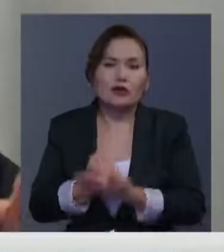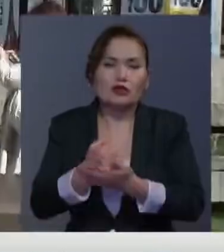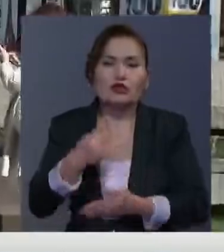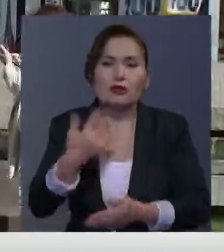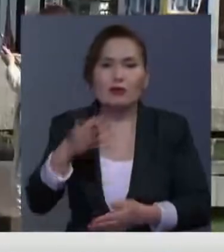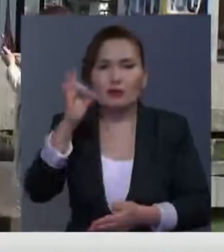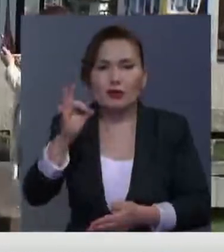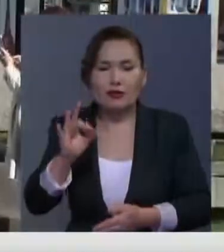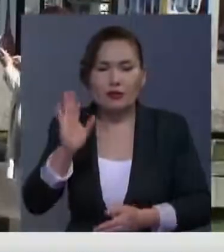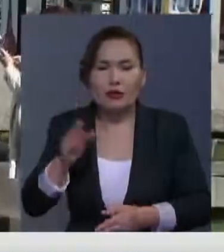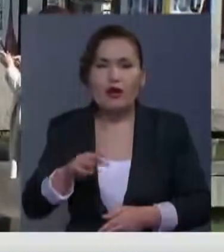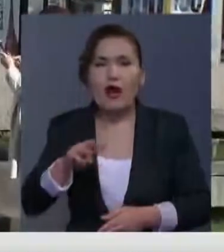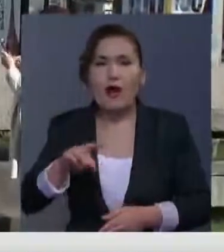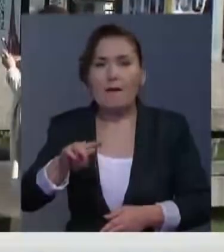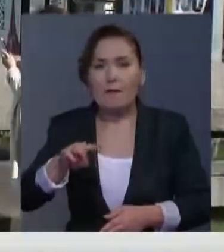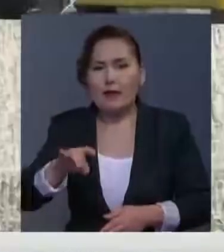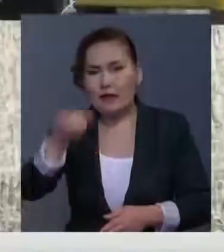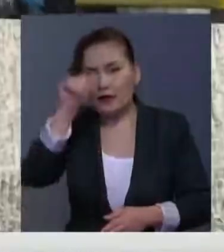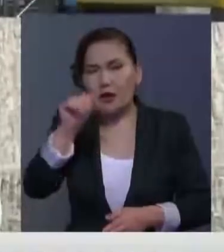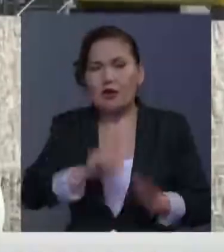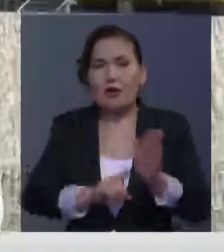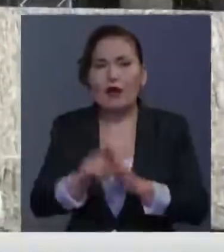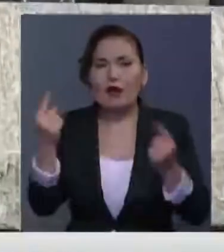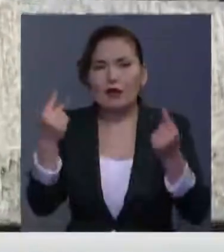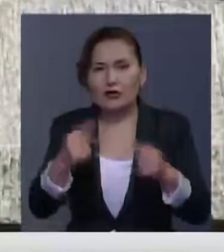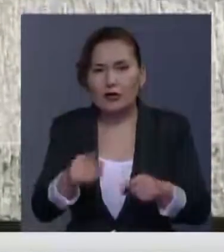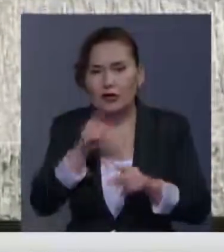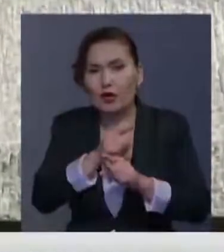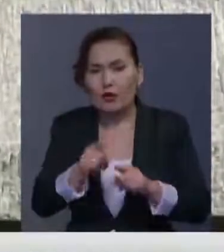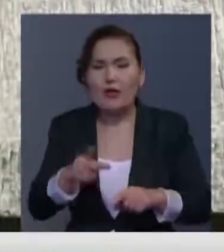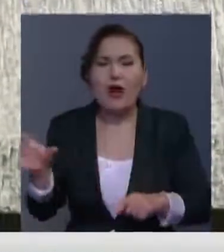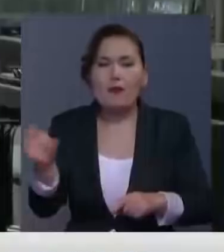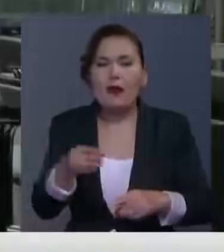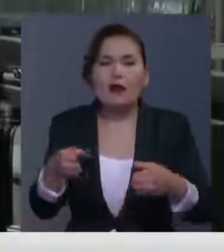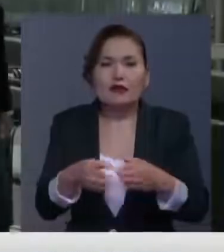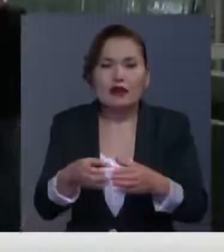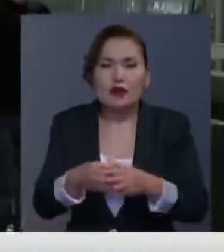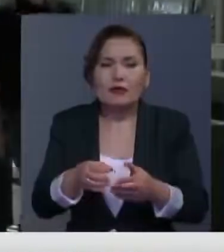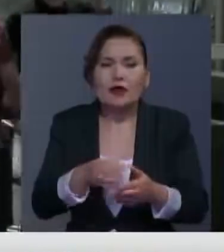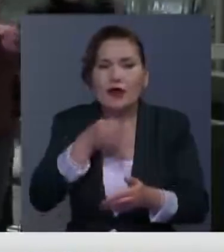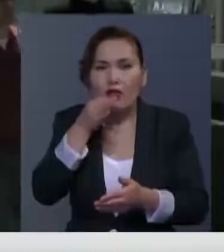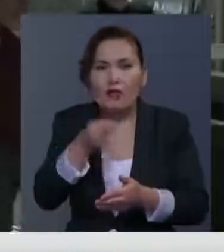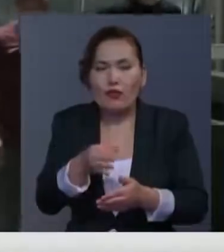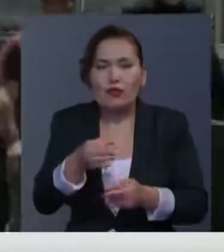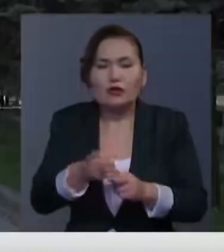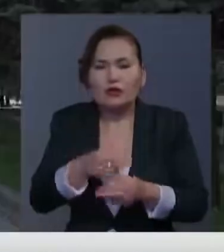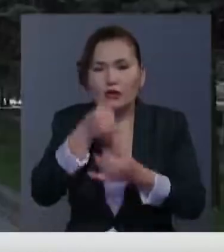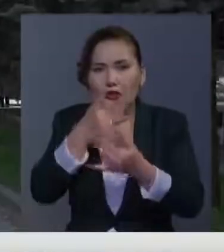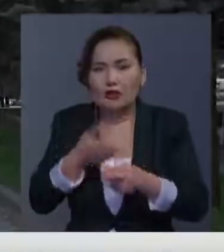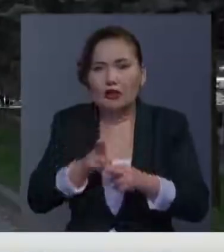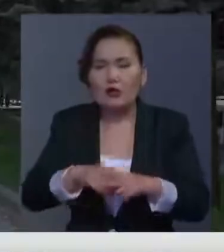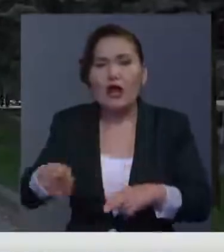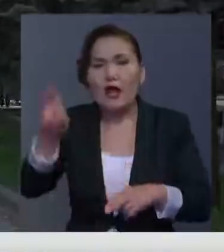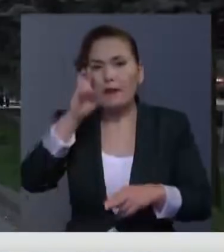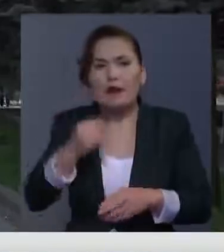болмақ. Бірақ наурыз айында басталған дағдарысты ескерсек, мұндай талапқа барлық компания жауап бере алмайды. Сондықтан көптеген бірлестіктің